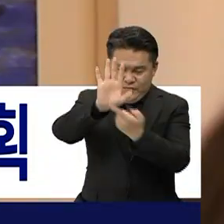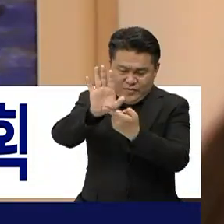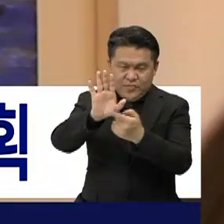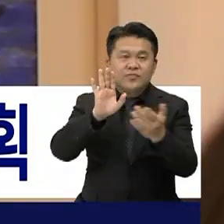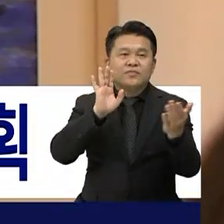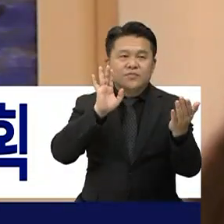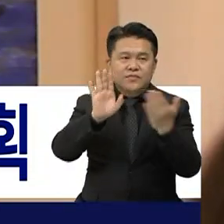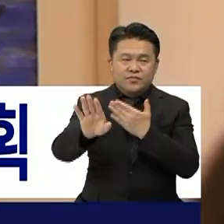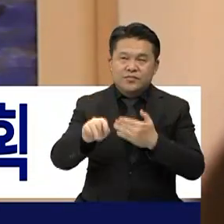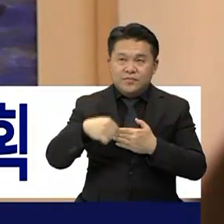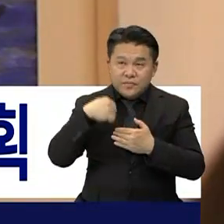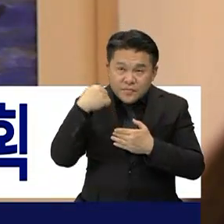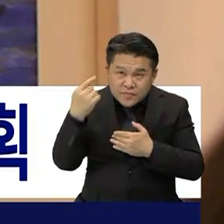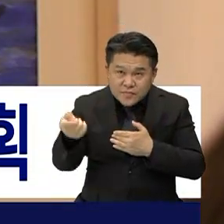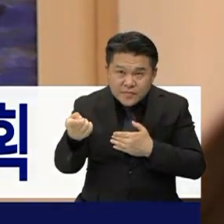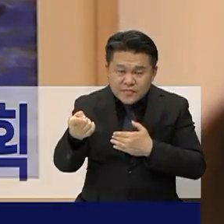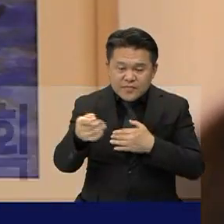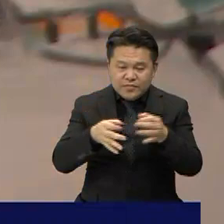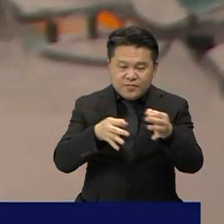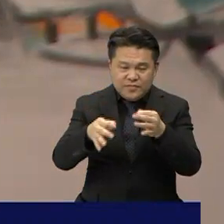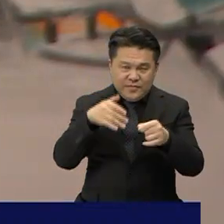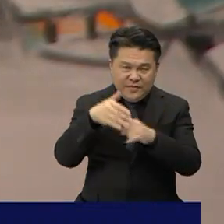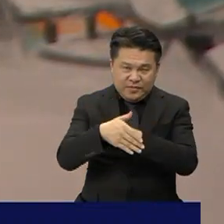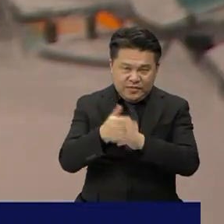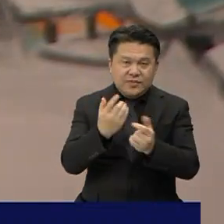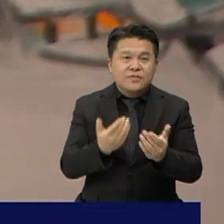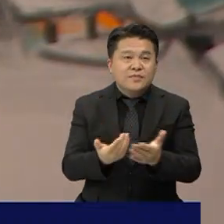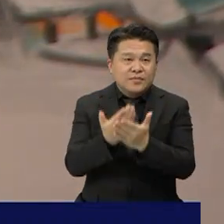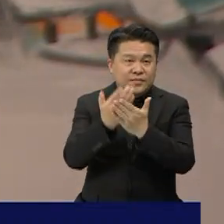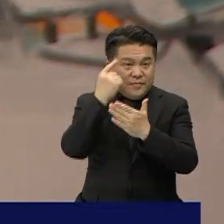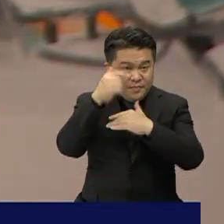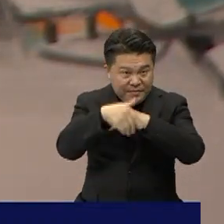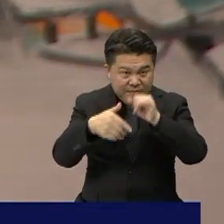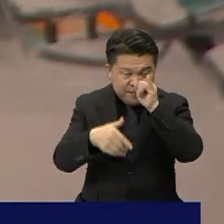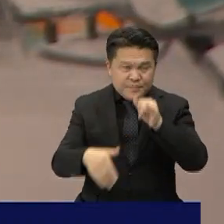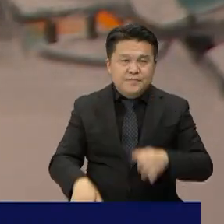뒤 국제 미술 비엔날레로 격상시킬 계획입니다.